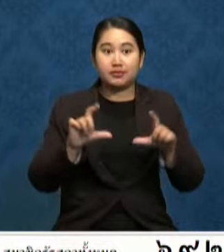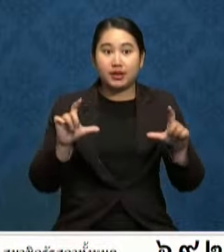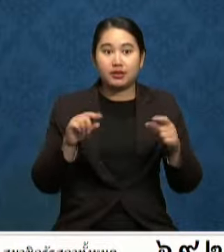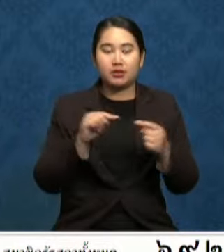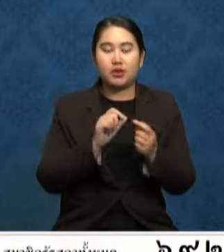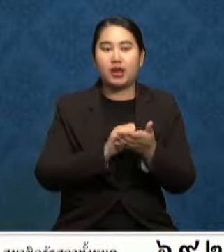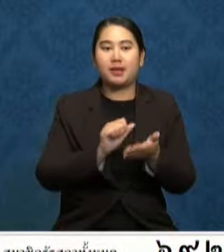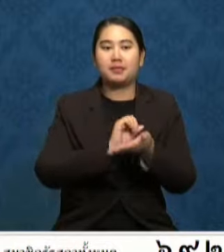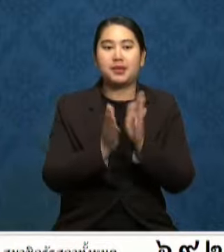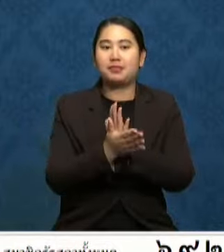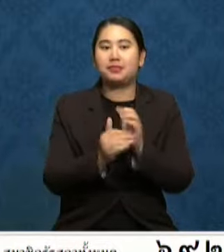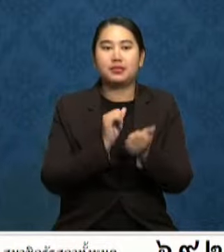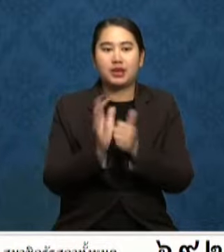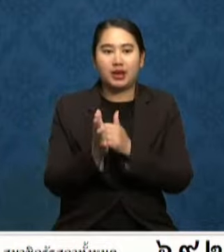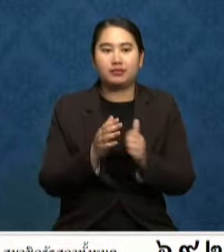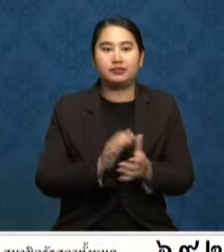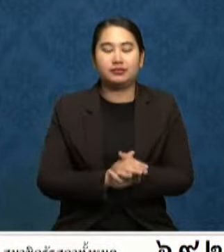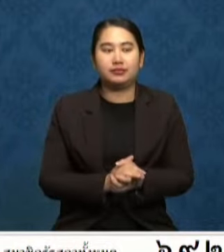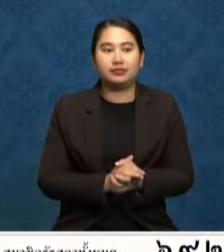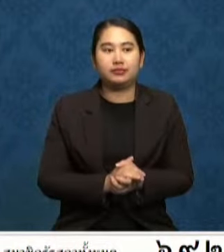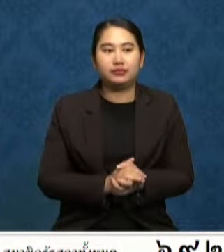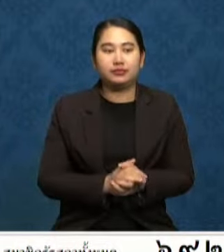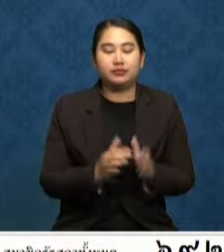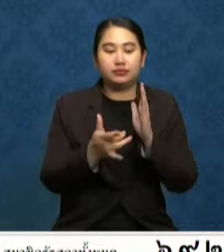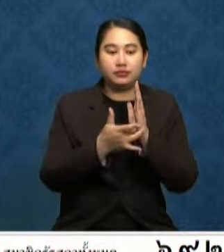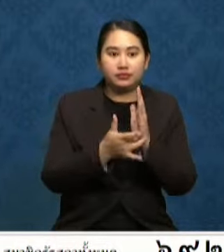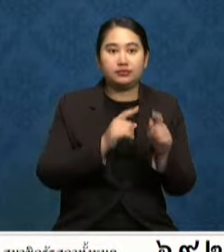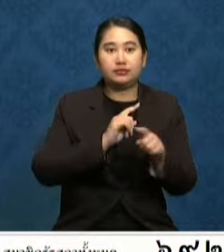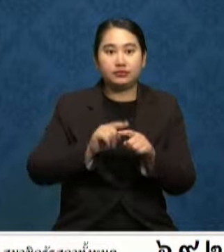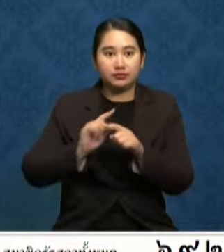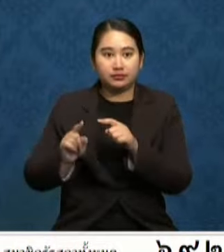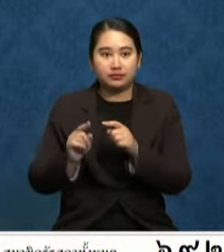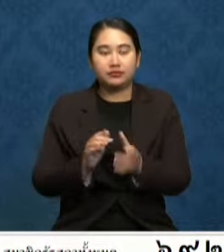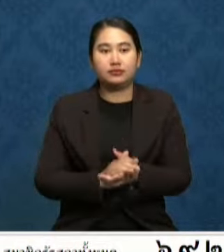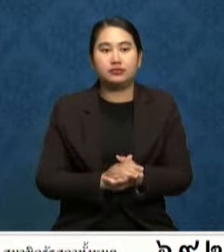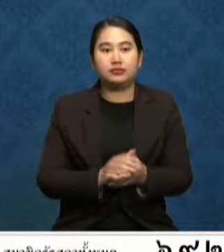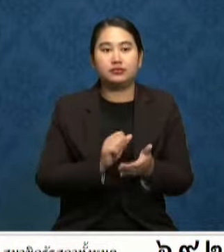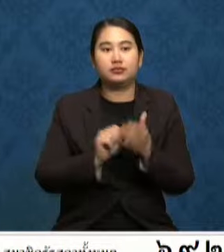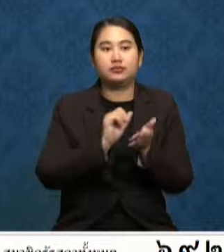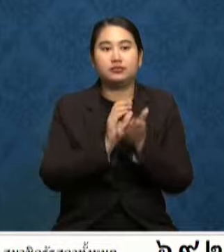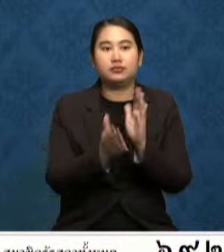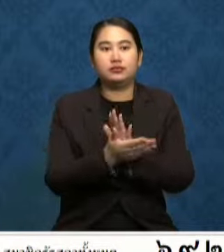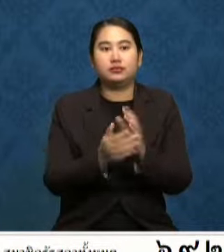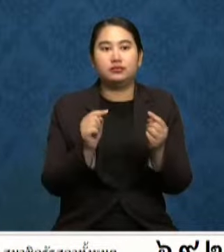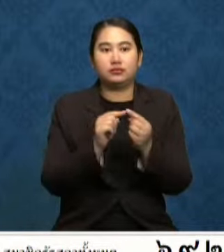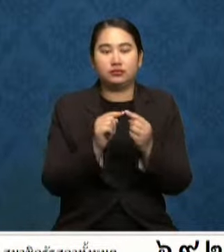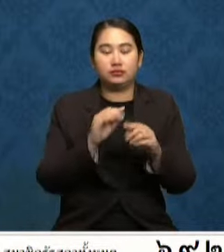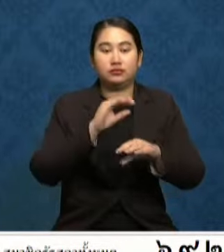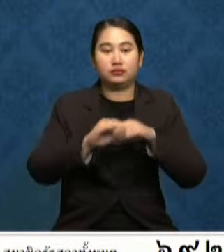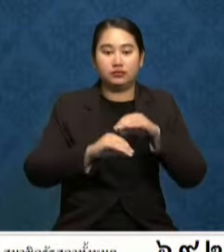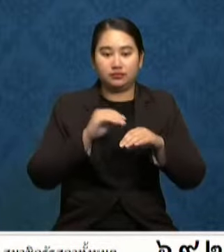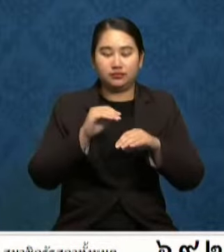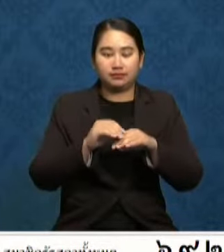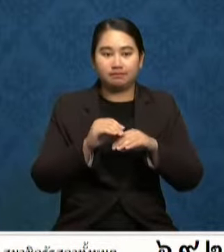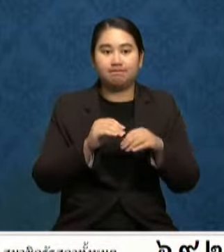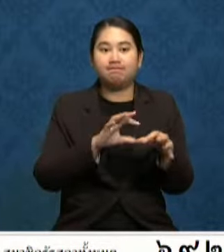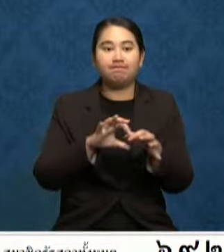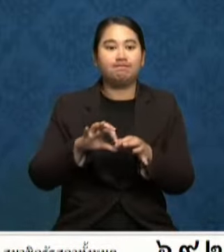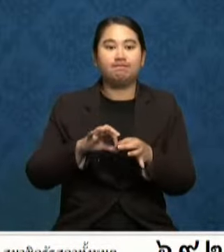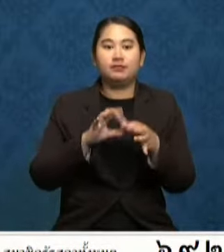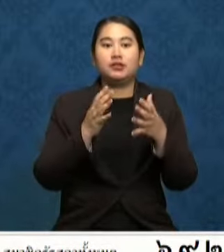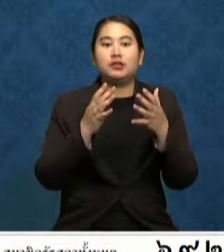ปรับตัวไม่ทนกับ การเปลยเปลางลของโลคเทคโโยี และปรับตัวไม่ทนกับ concludedหรงโ่ อุปธาร